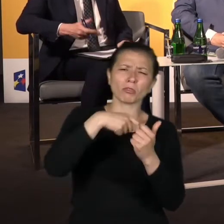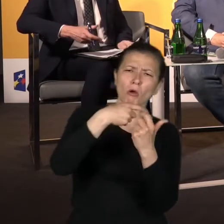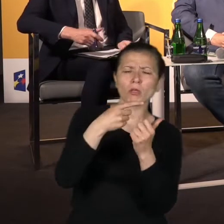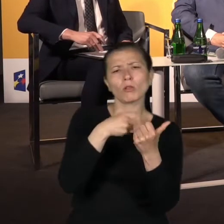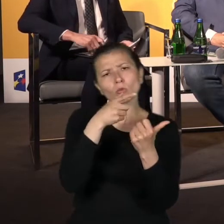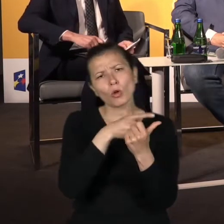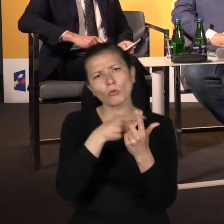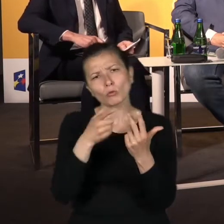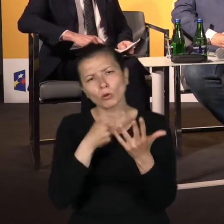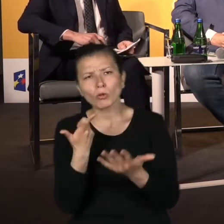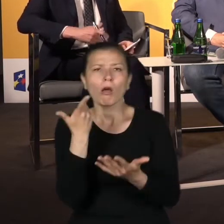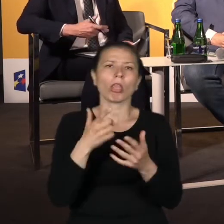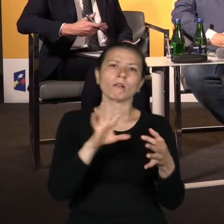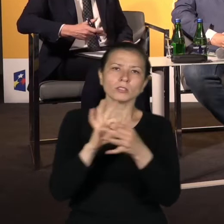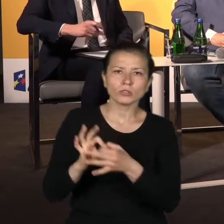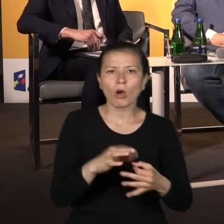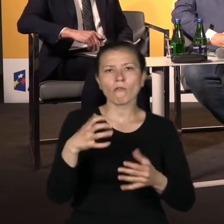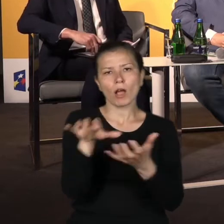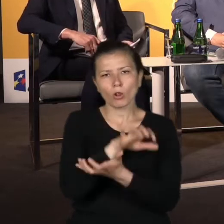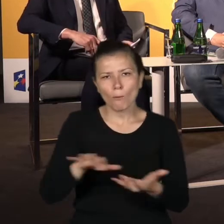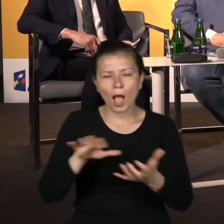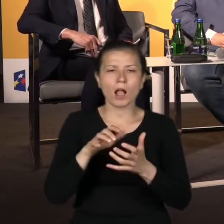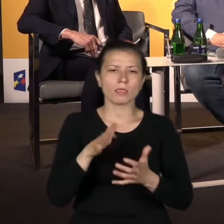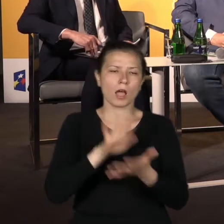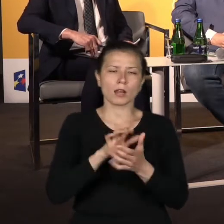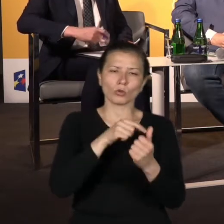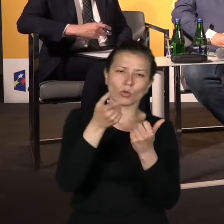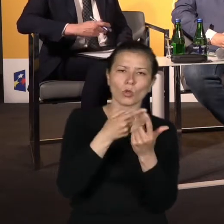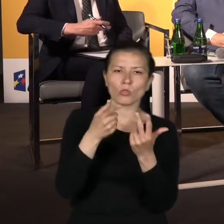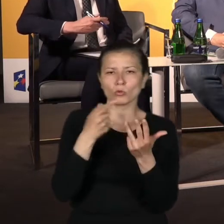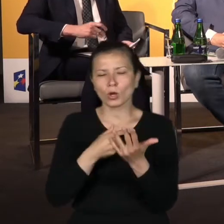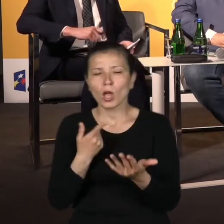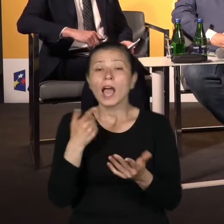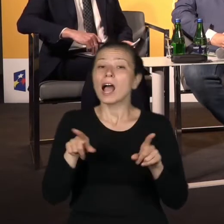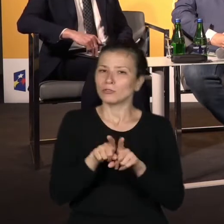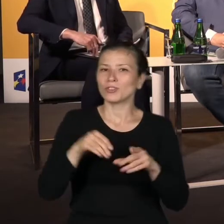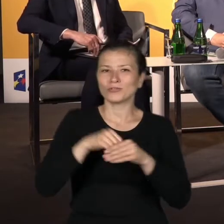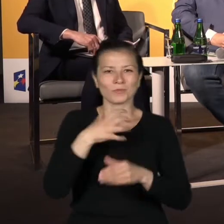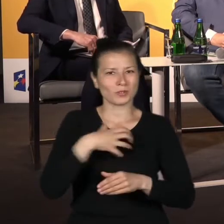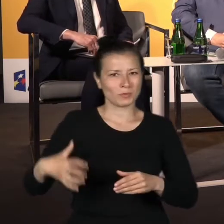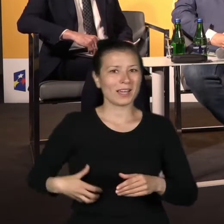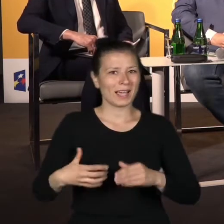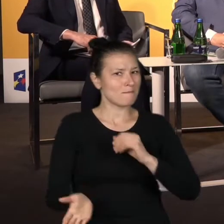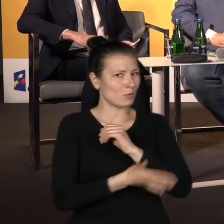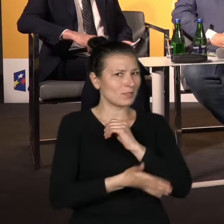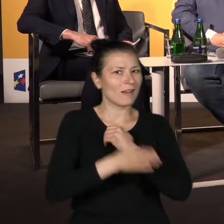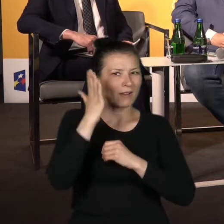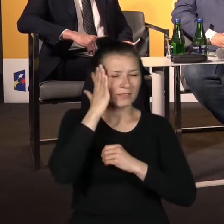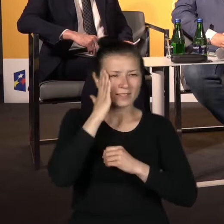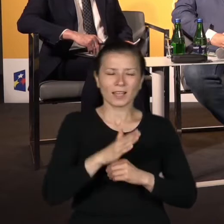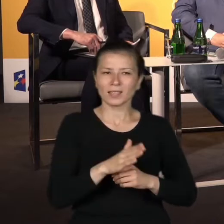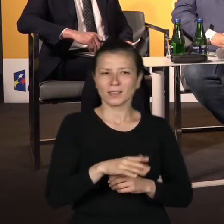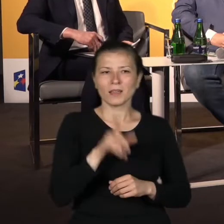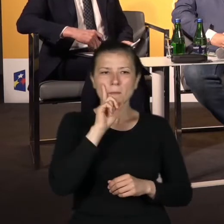sieciowa, gospodarka globalna, ale też jest to określenie gospodarka oparta na wiedzy, o czym tutaj w podtekście pan profesor